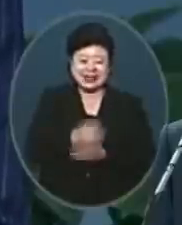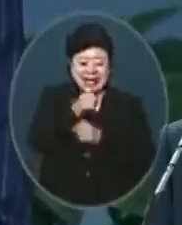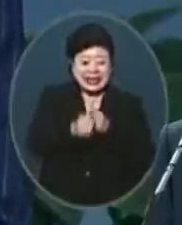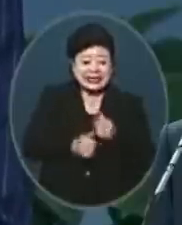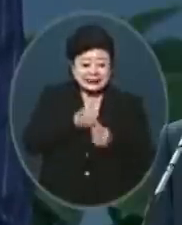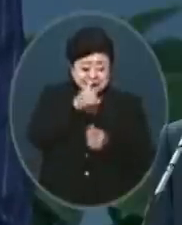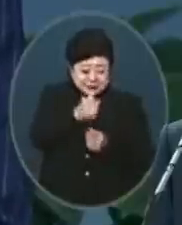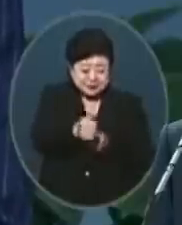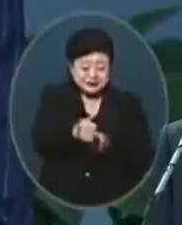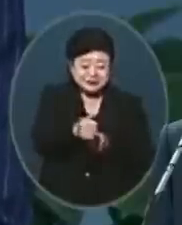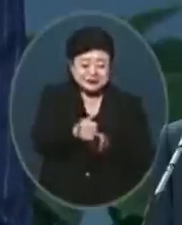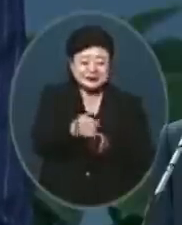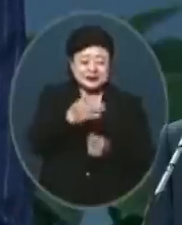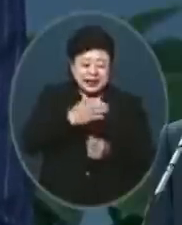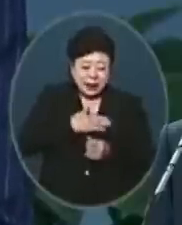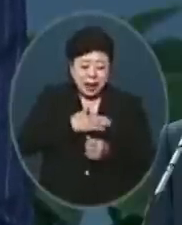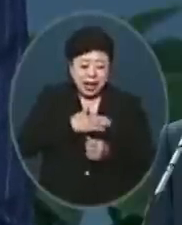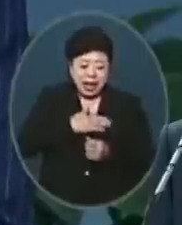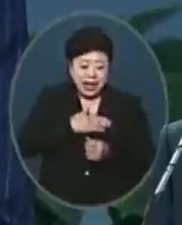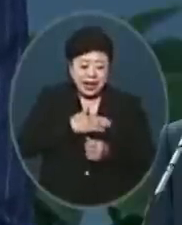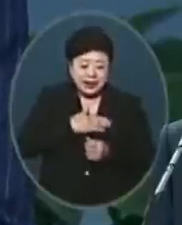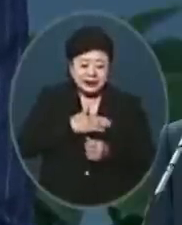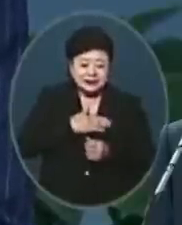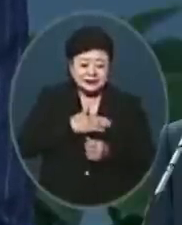하나님을 나와